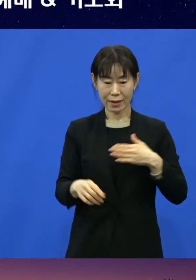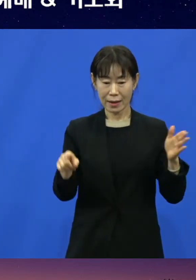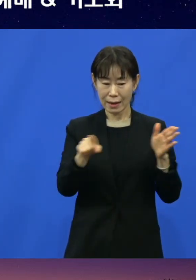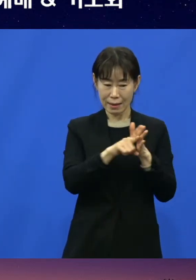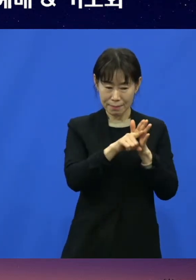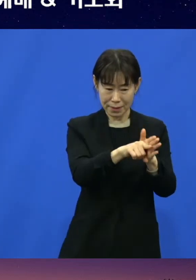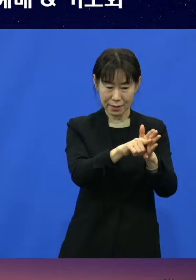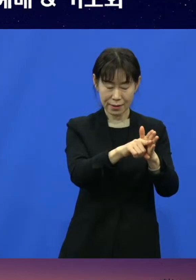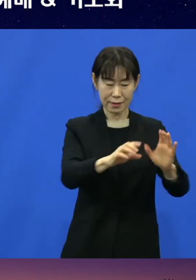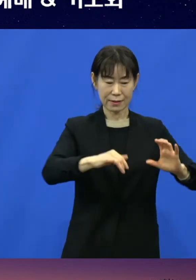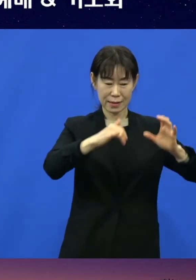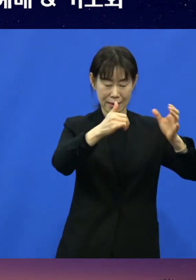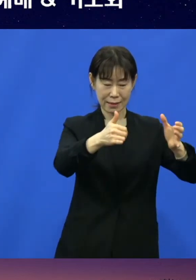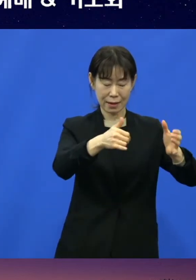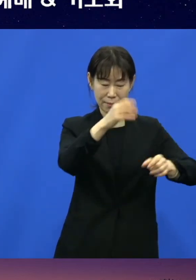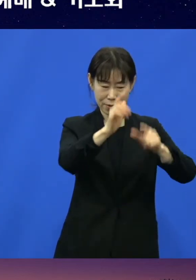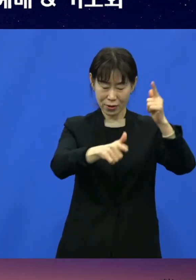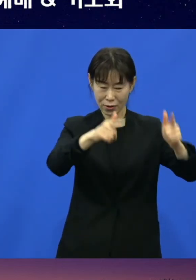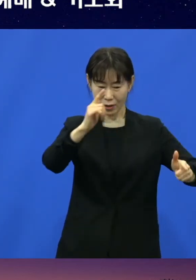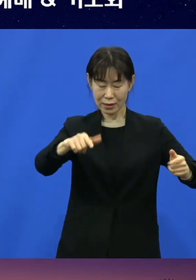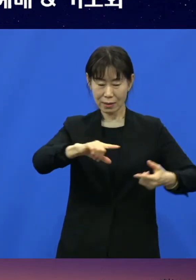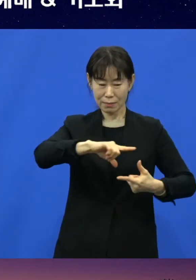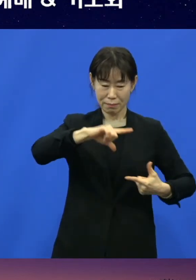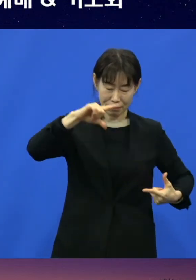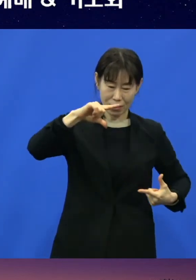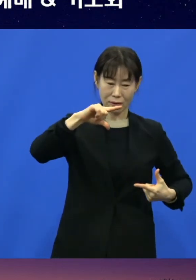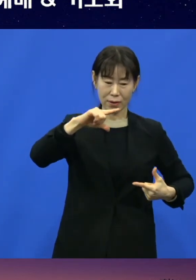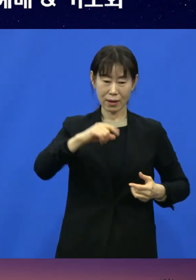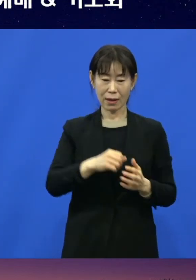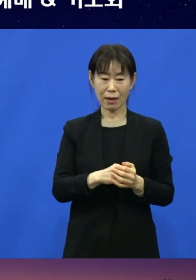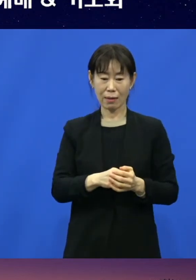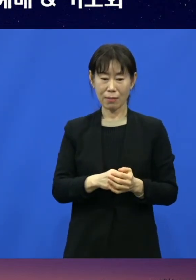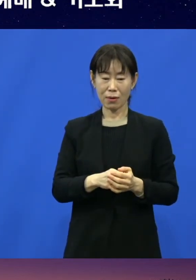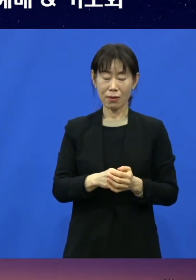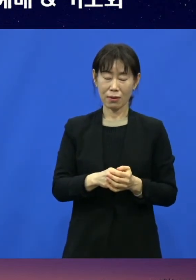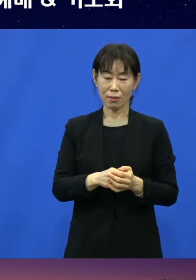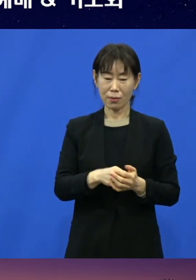것들을 다 내려놓을 때 주어지는,